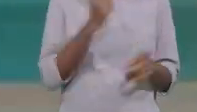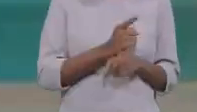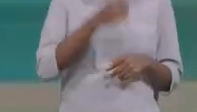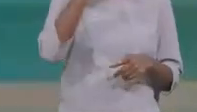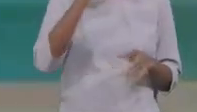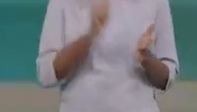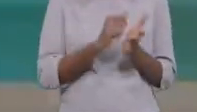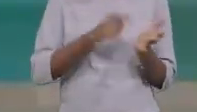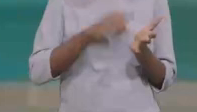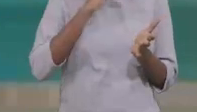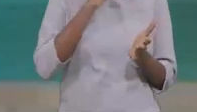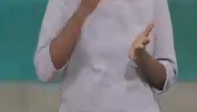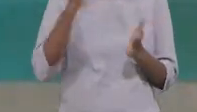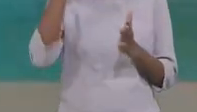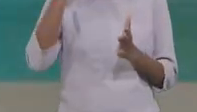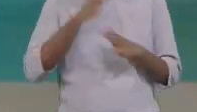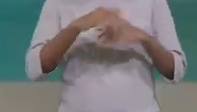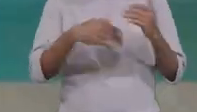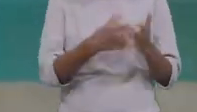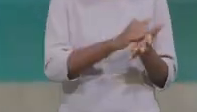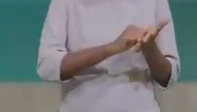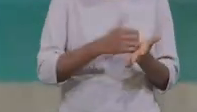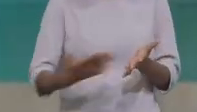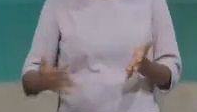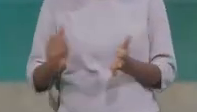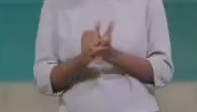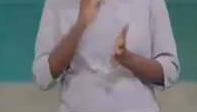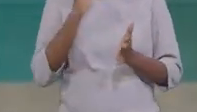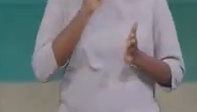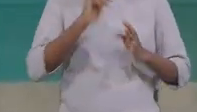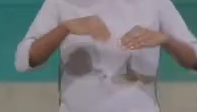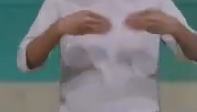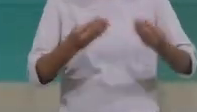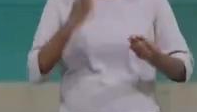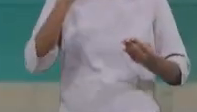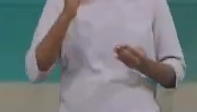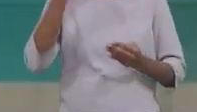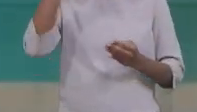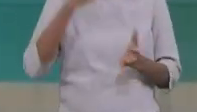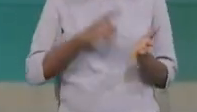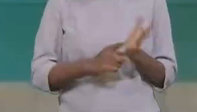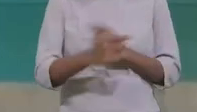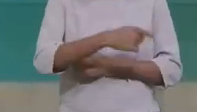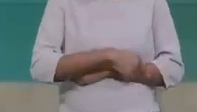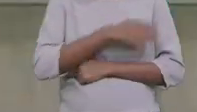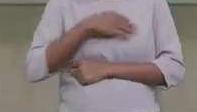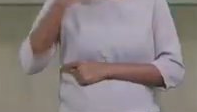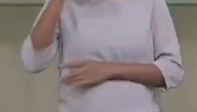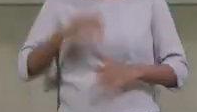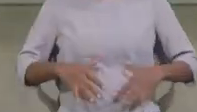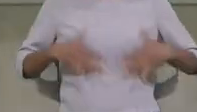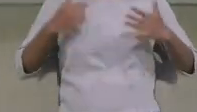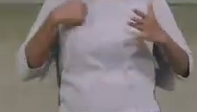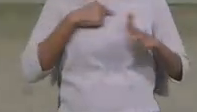soyons ignorants, toutes ces choses qui ne sont pas données par Dieu en ce jour et pour la